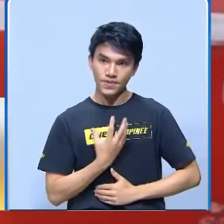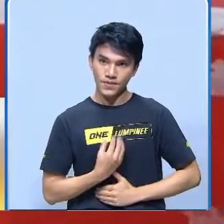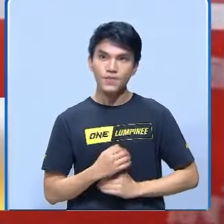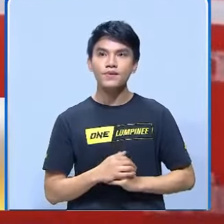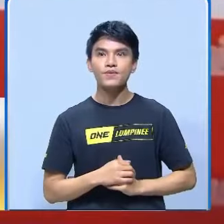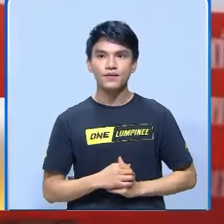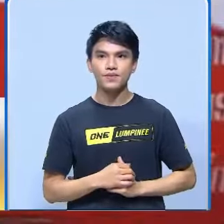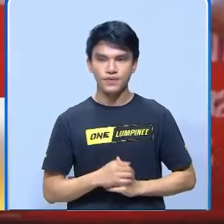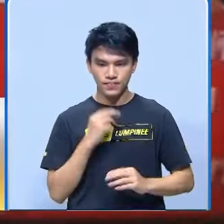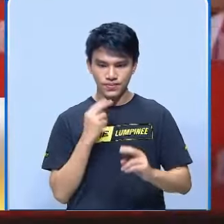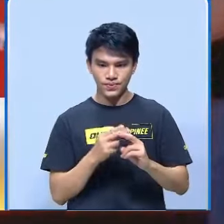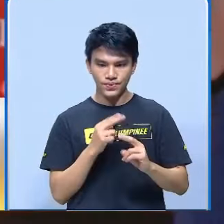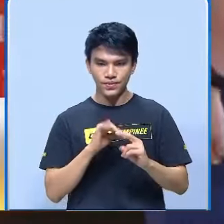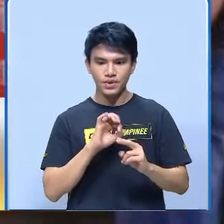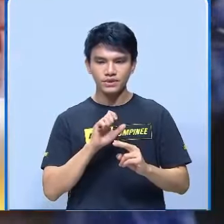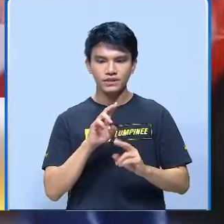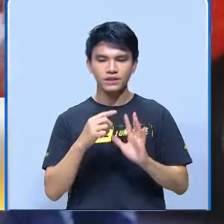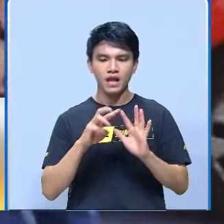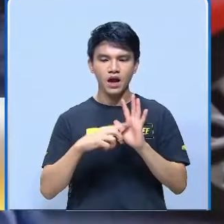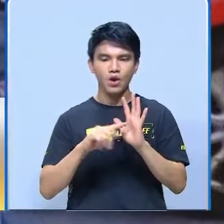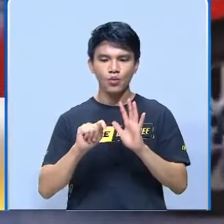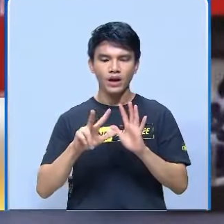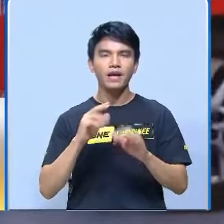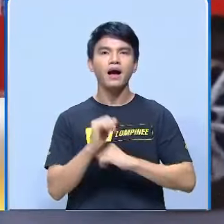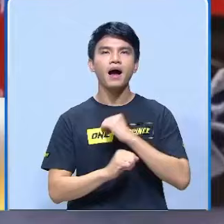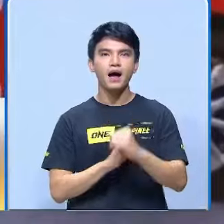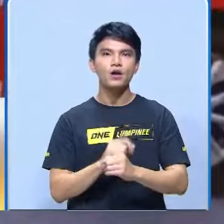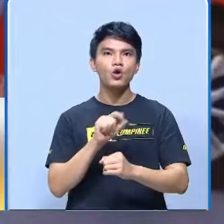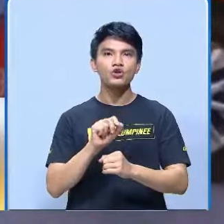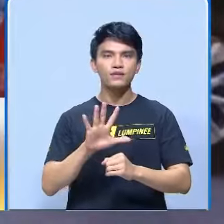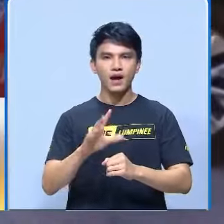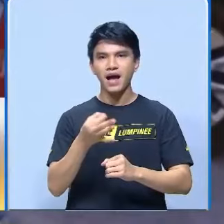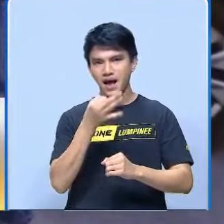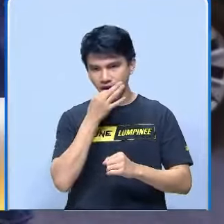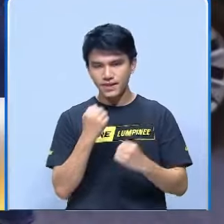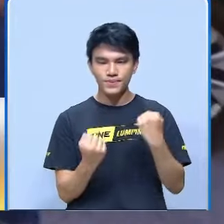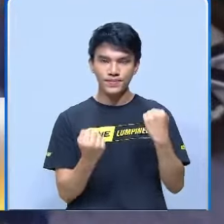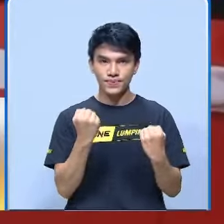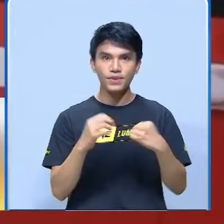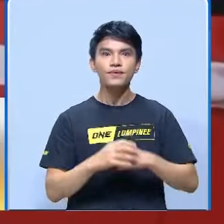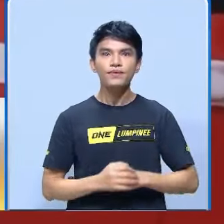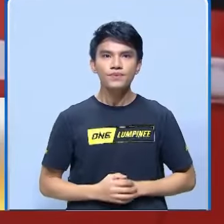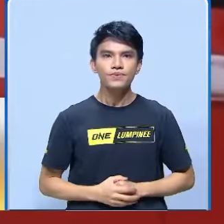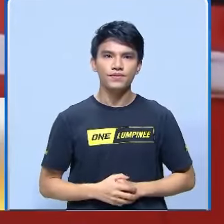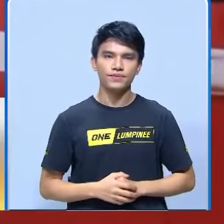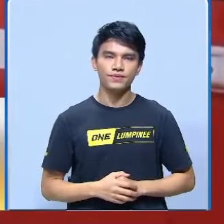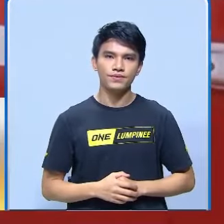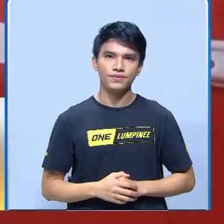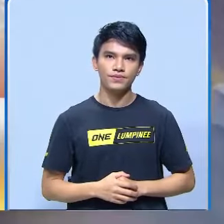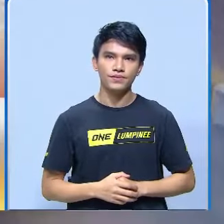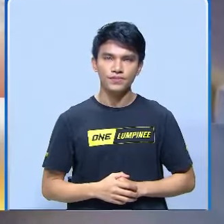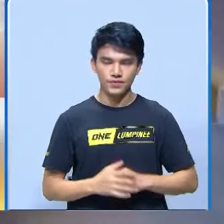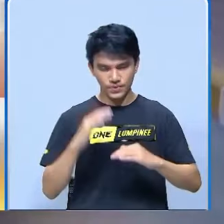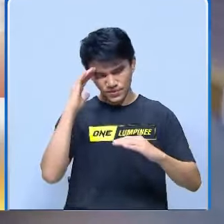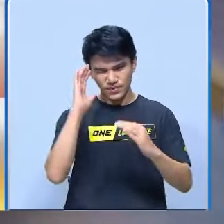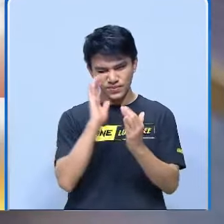นี้ทราบชื่อคือนายจิรวัตรอายุ25ปีประกอบอาชีพคนขับรถโดยสารคือรถเมย์นั่นแหละนะตำรวจสภคูคต